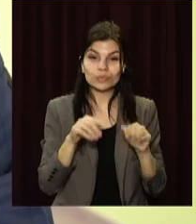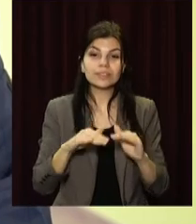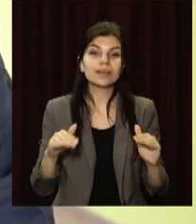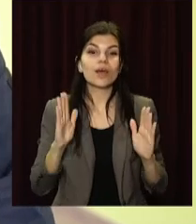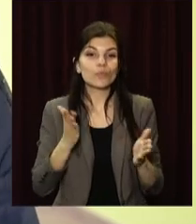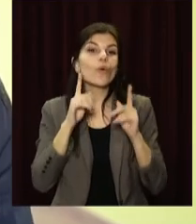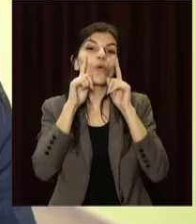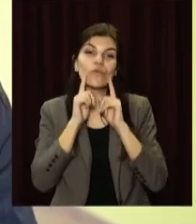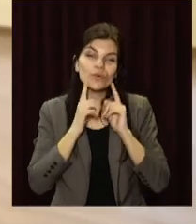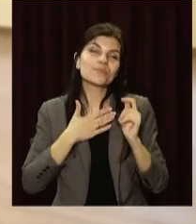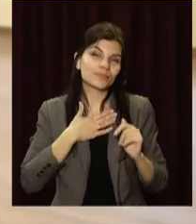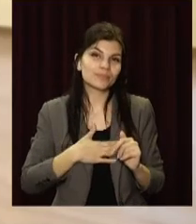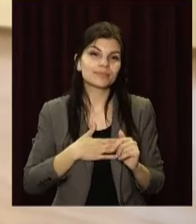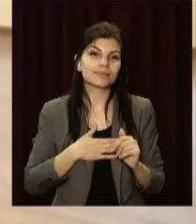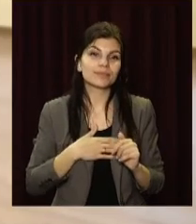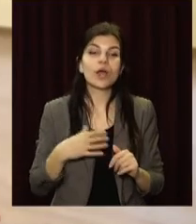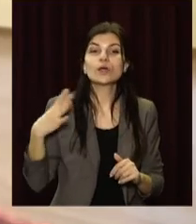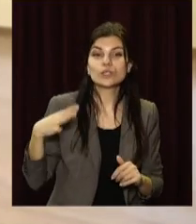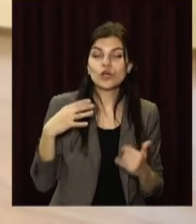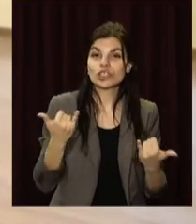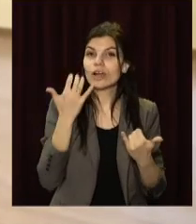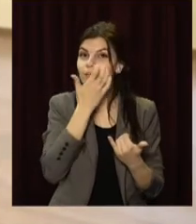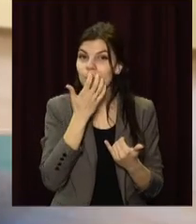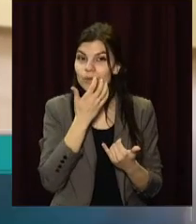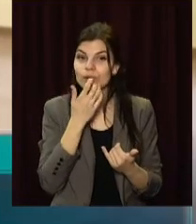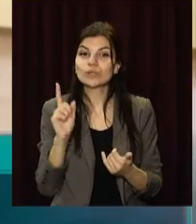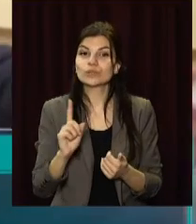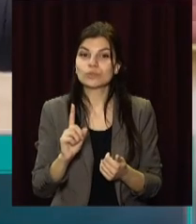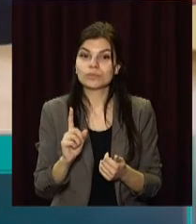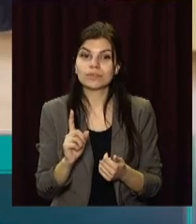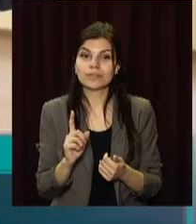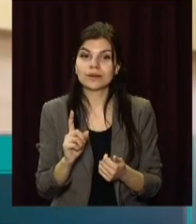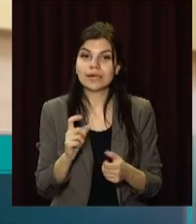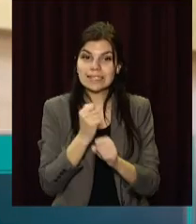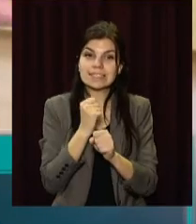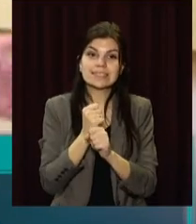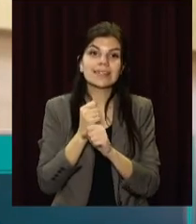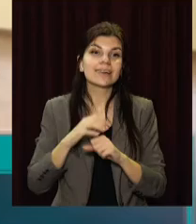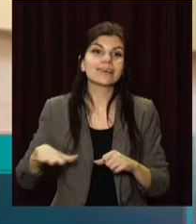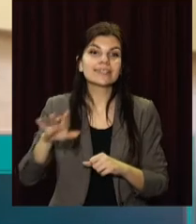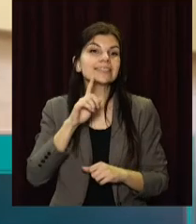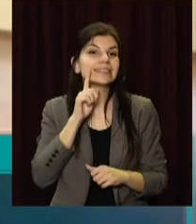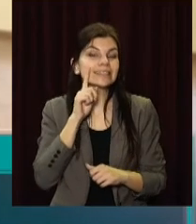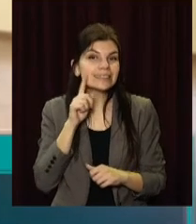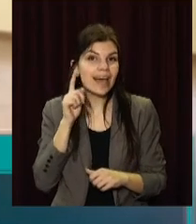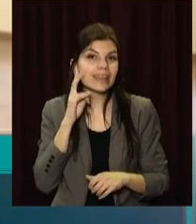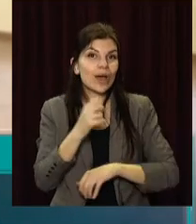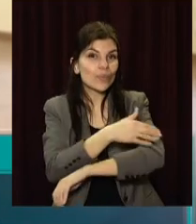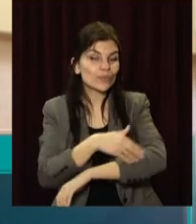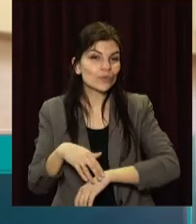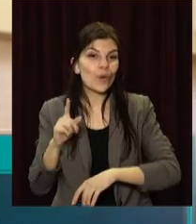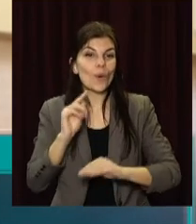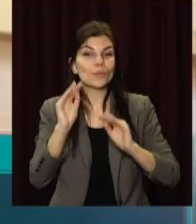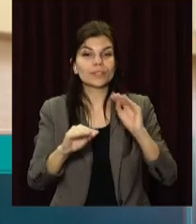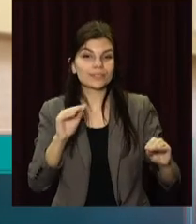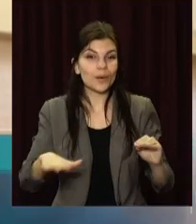буде комфортно і затишно. Чекаємо зараз тепла, щоб зробити озеленення на вулиці,